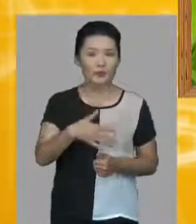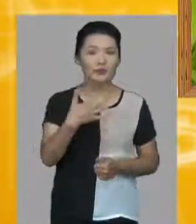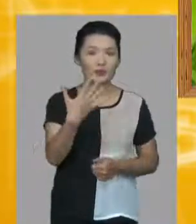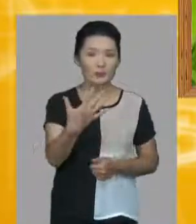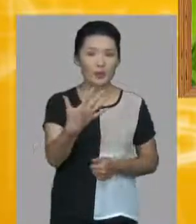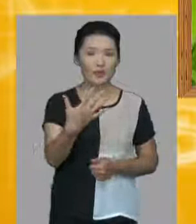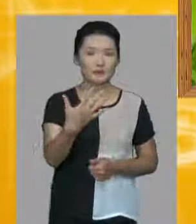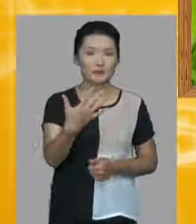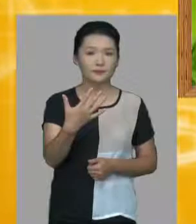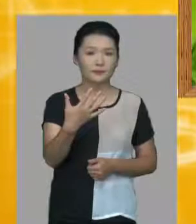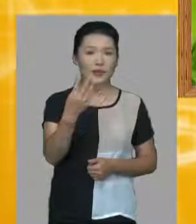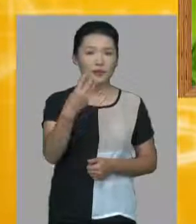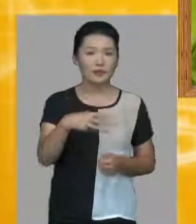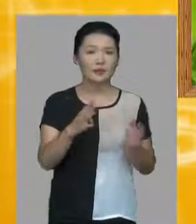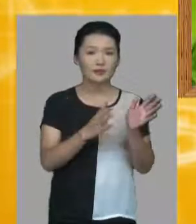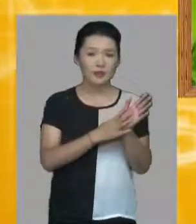55,